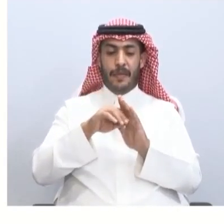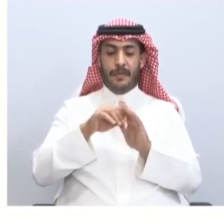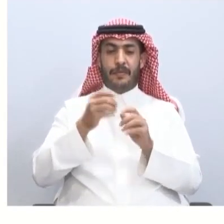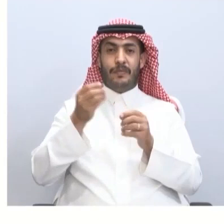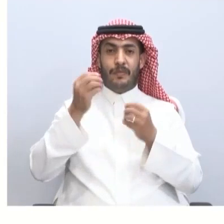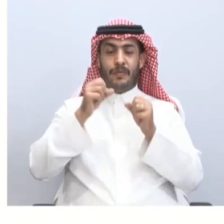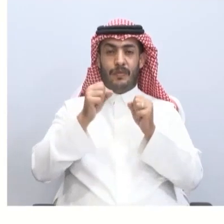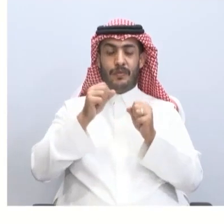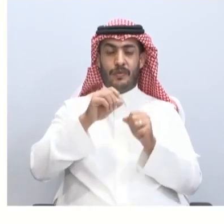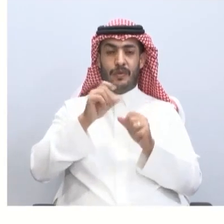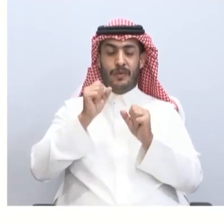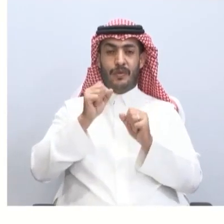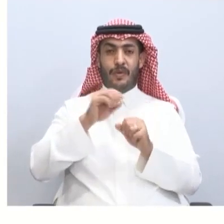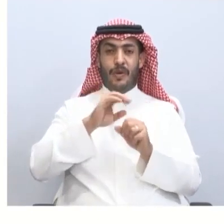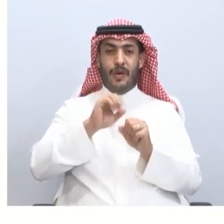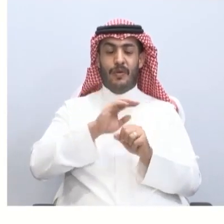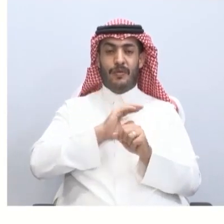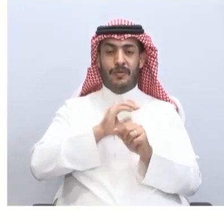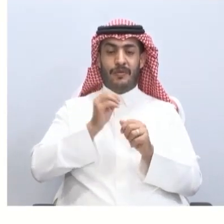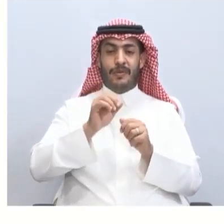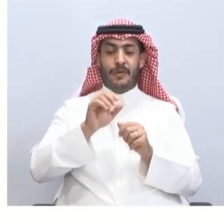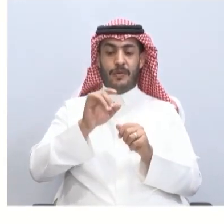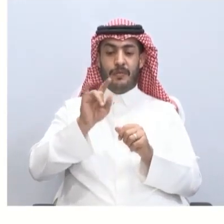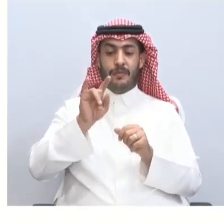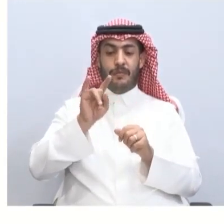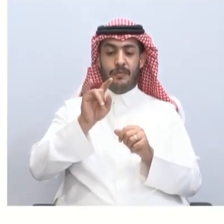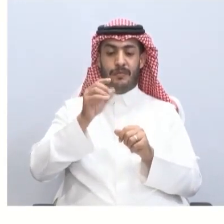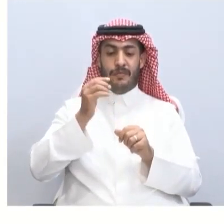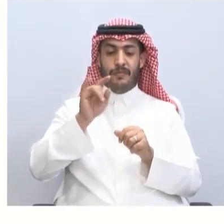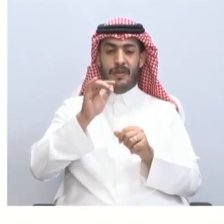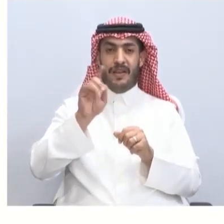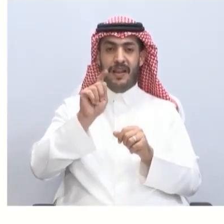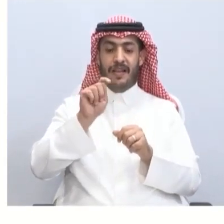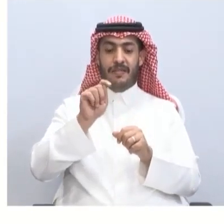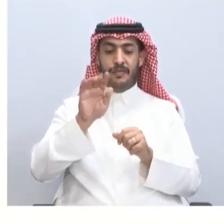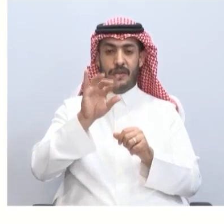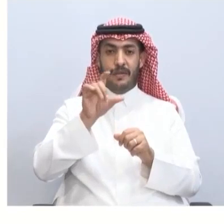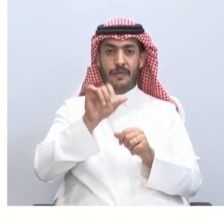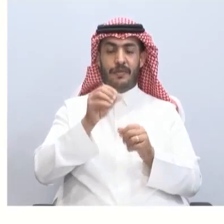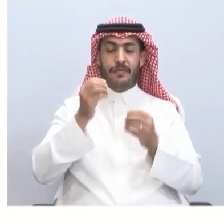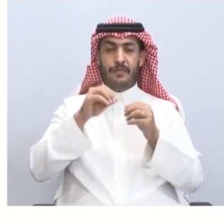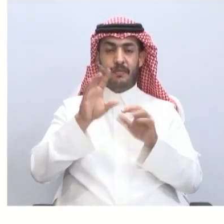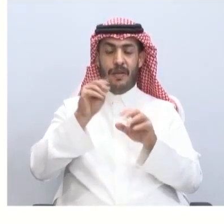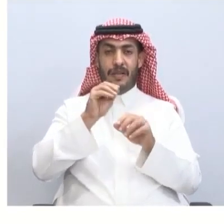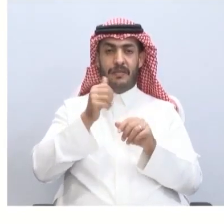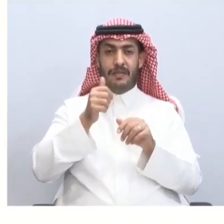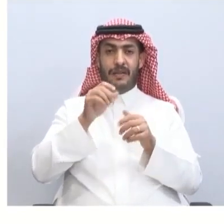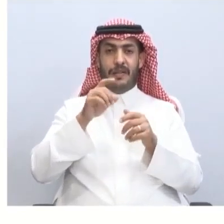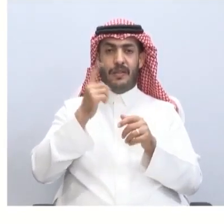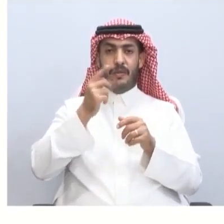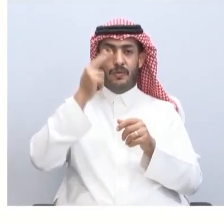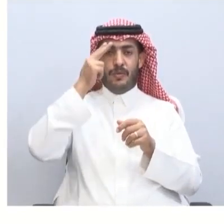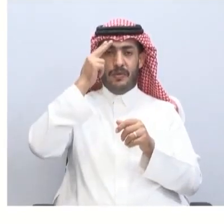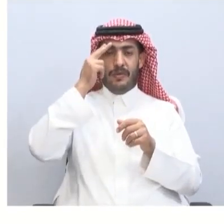دخول القوات السعوديه الى المخلاف السليماني وصار هناك مؤيدين للدوله